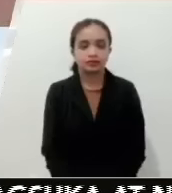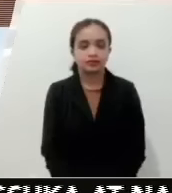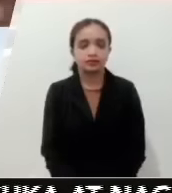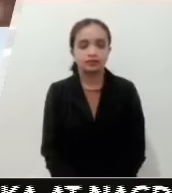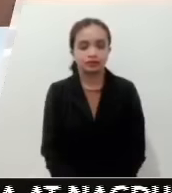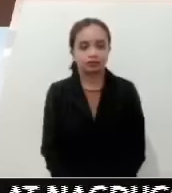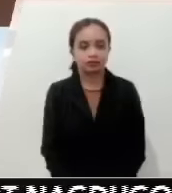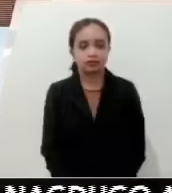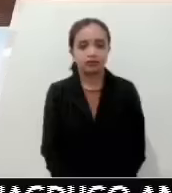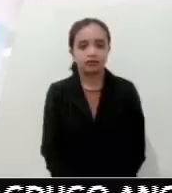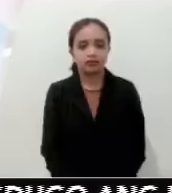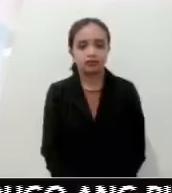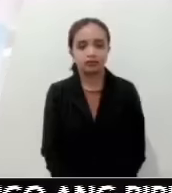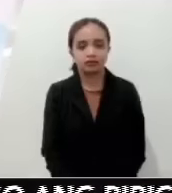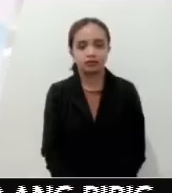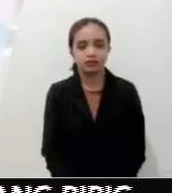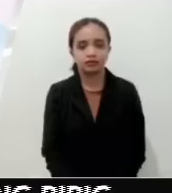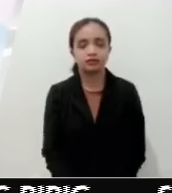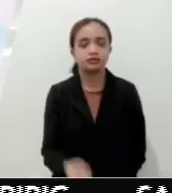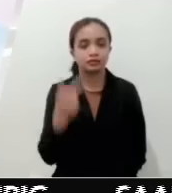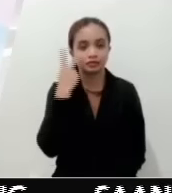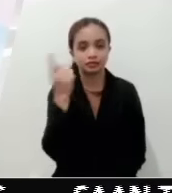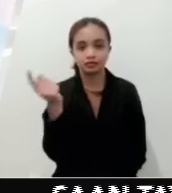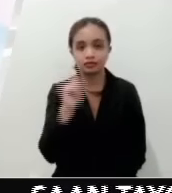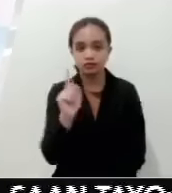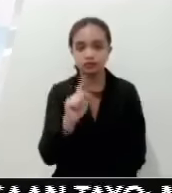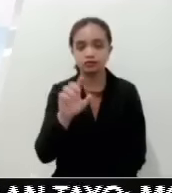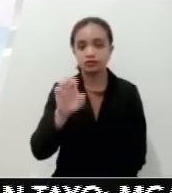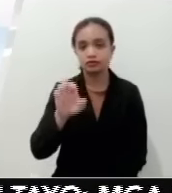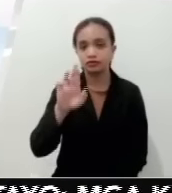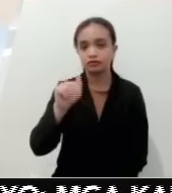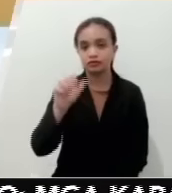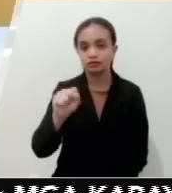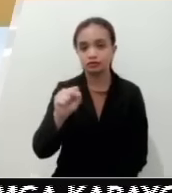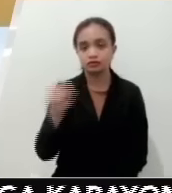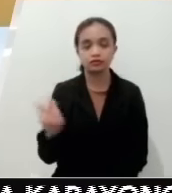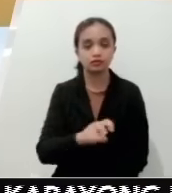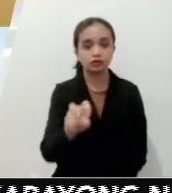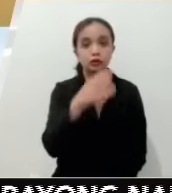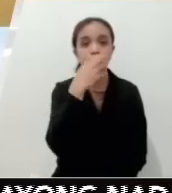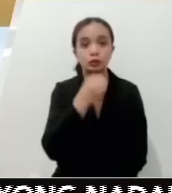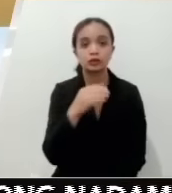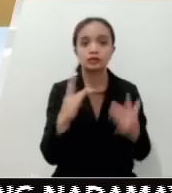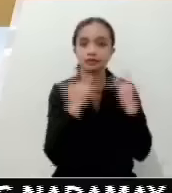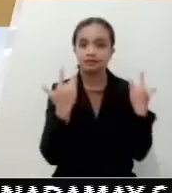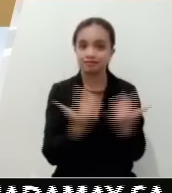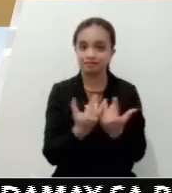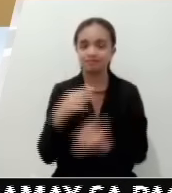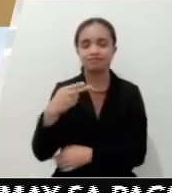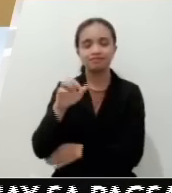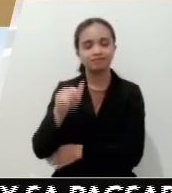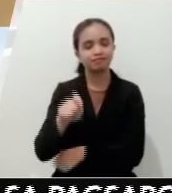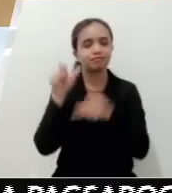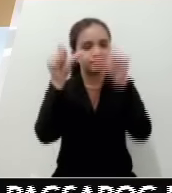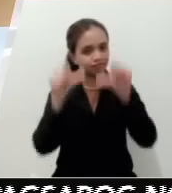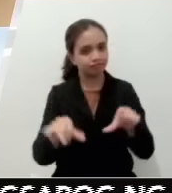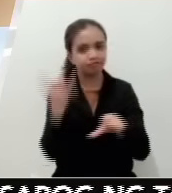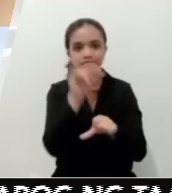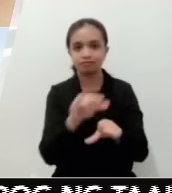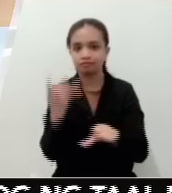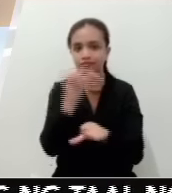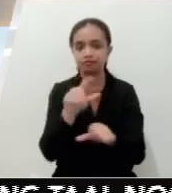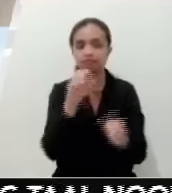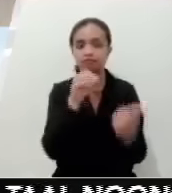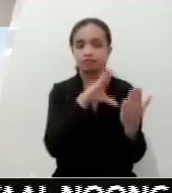happenings from fashion week to eras t real quick si hart Evangelista sa kanyang Instagram ishinare ni har ang snippets ng kanyang